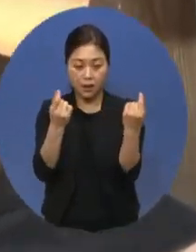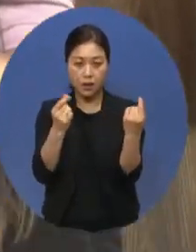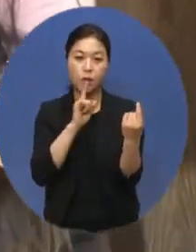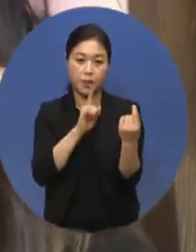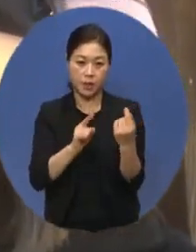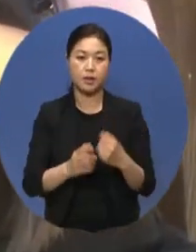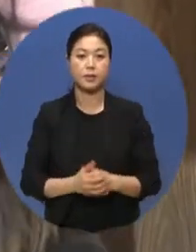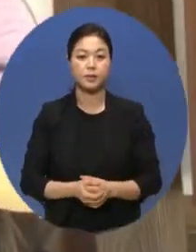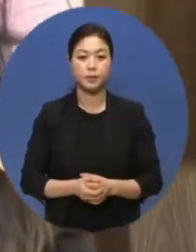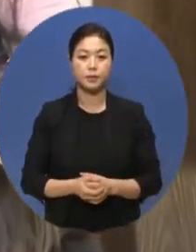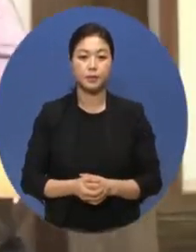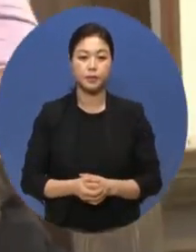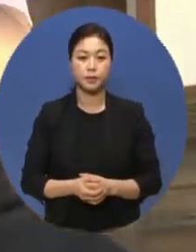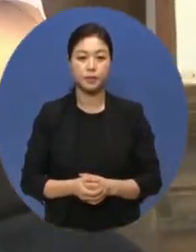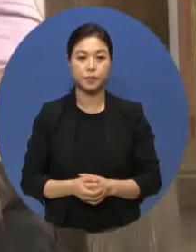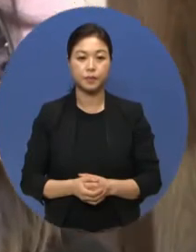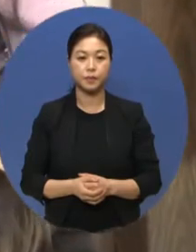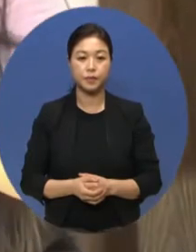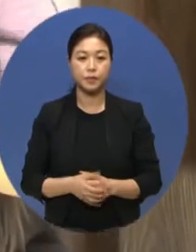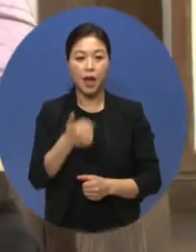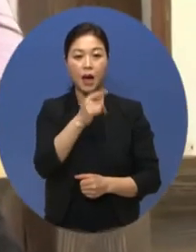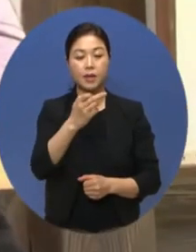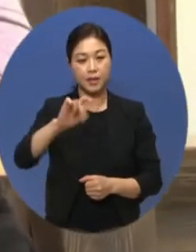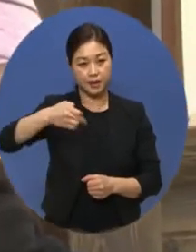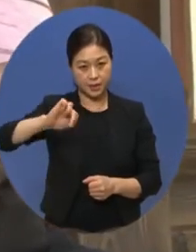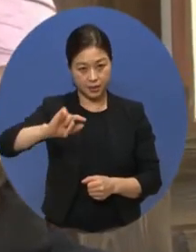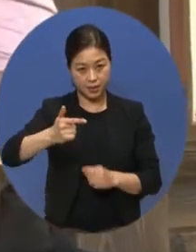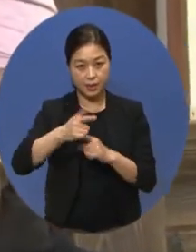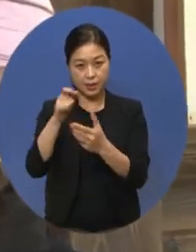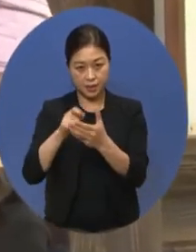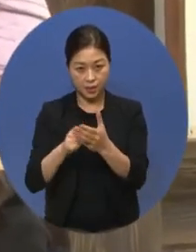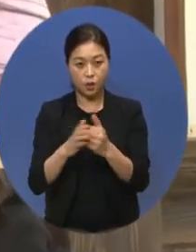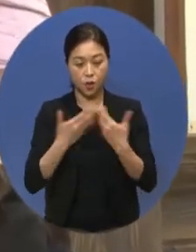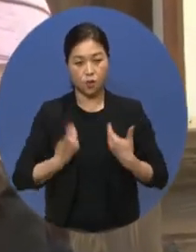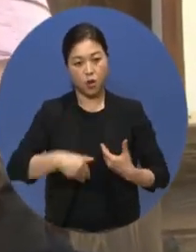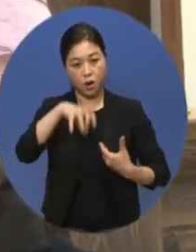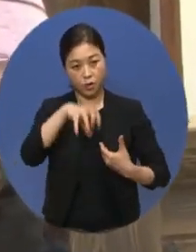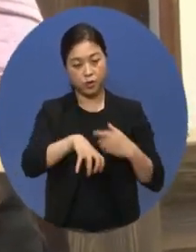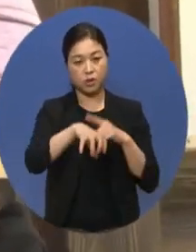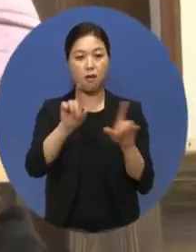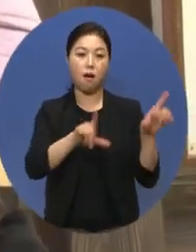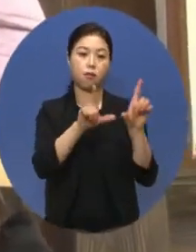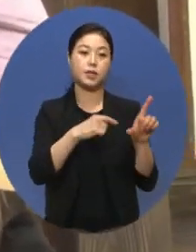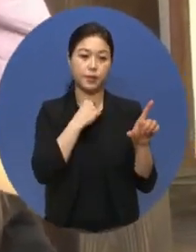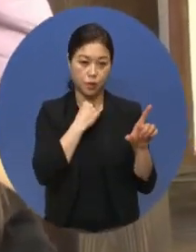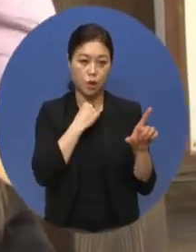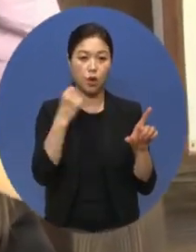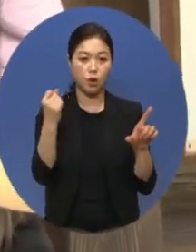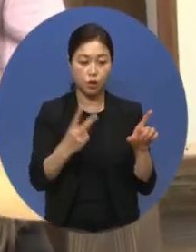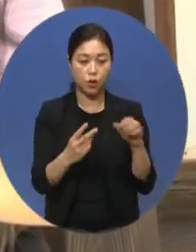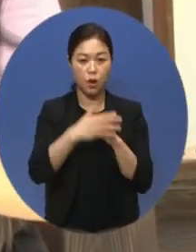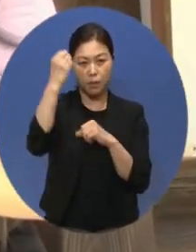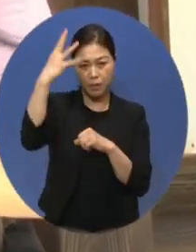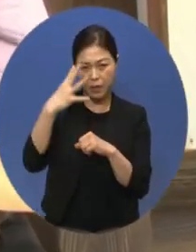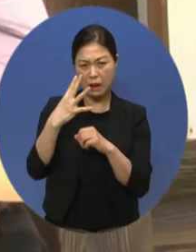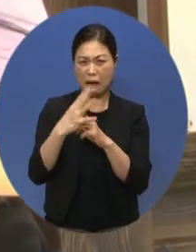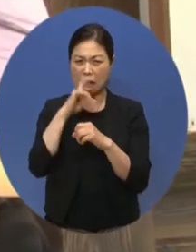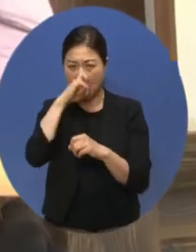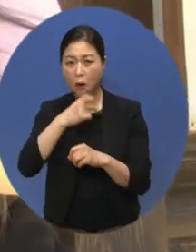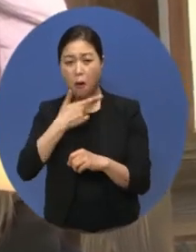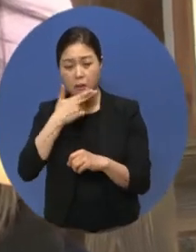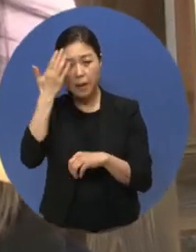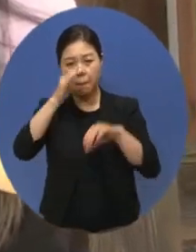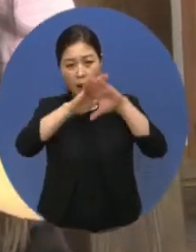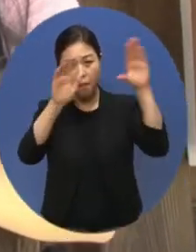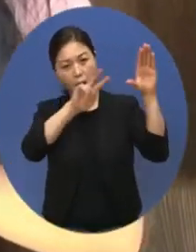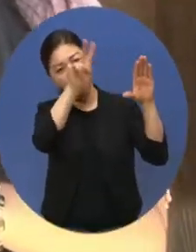보도했습니다. 하타틴 기자도 고요한 곳에서 시간을 보내고 싶고 빛공해 없는 밤하늘을 보고